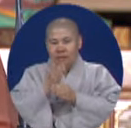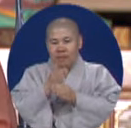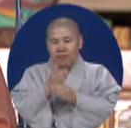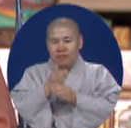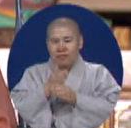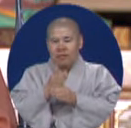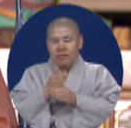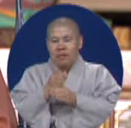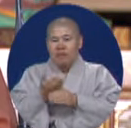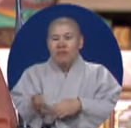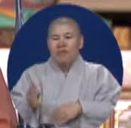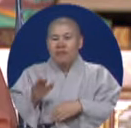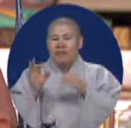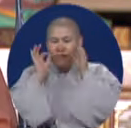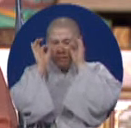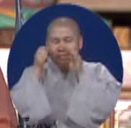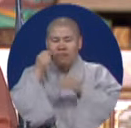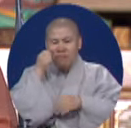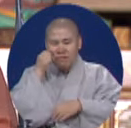그런데 못 봐요, 눈을.